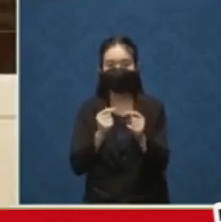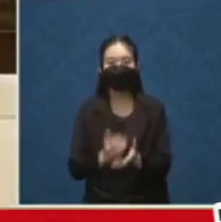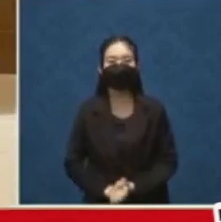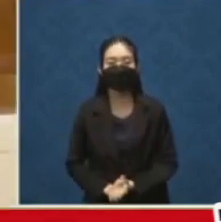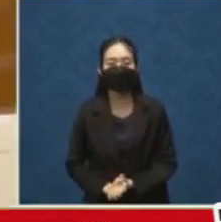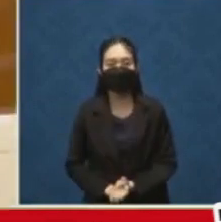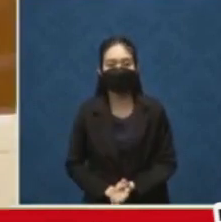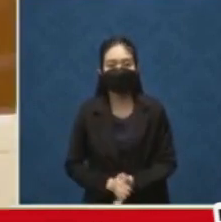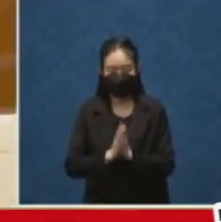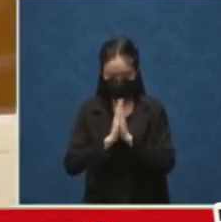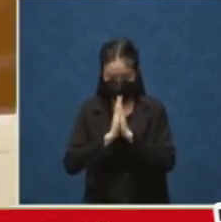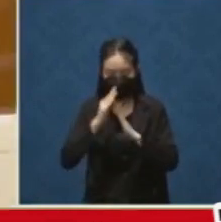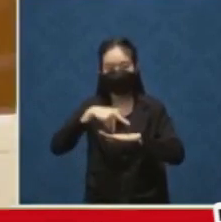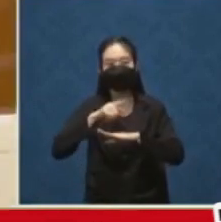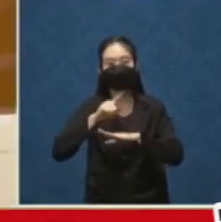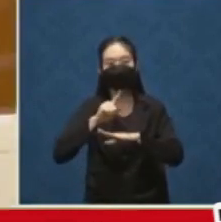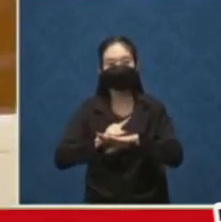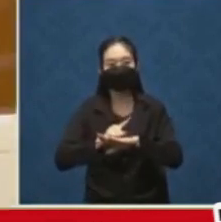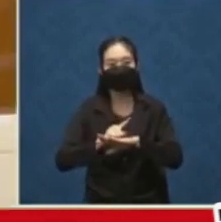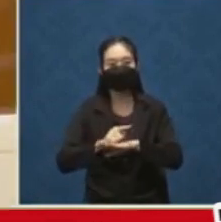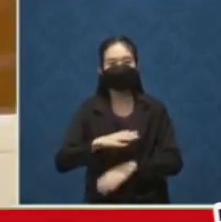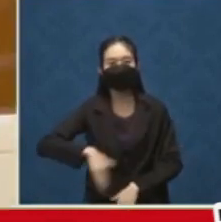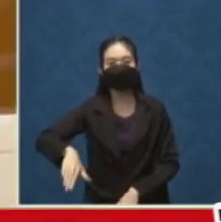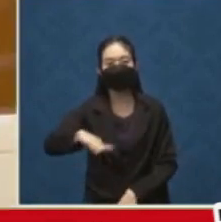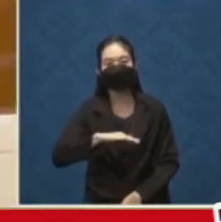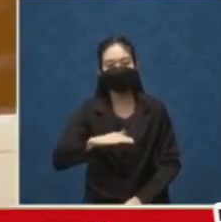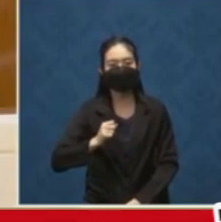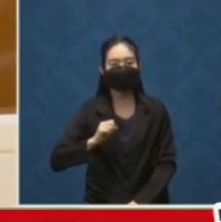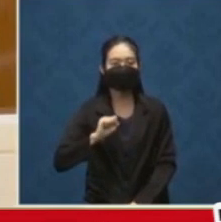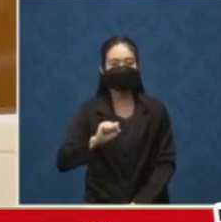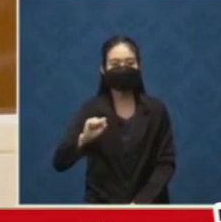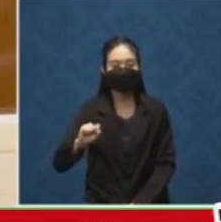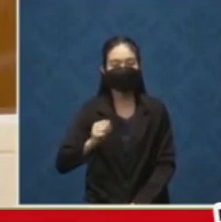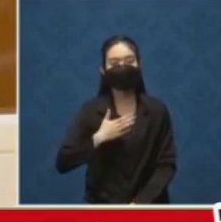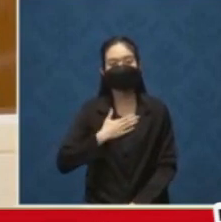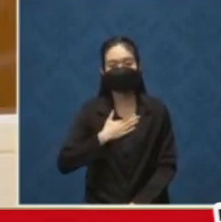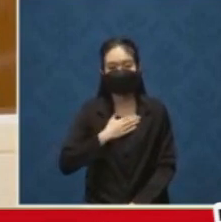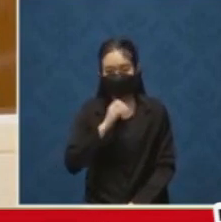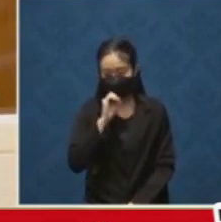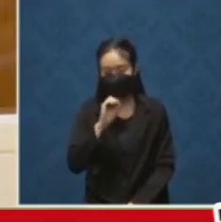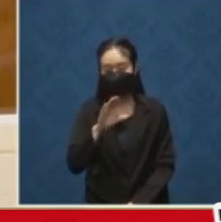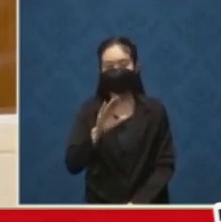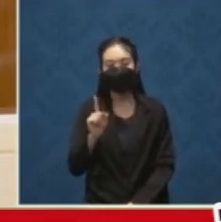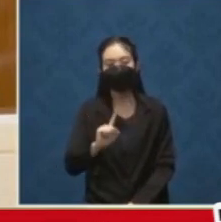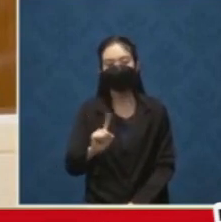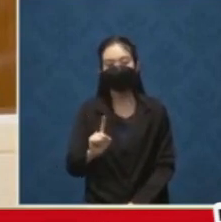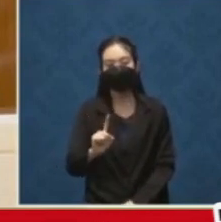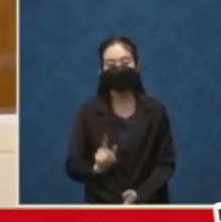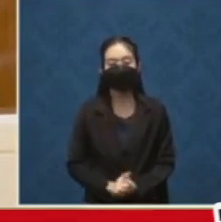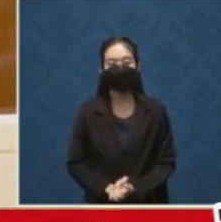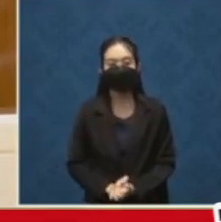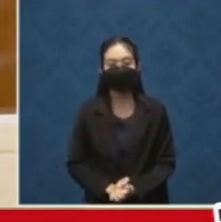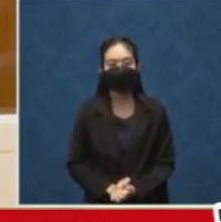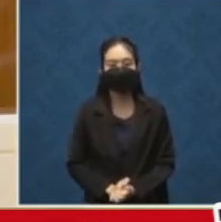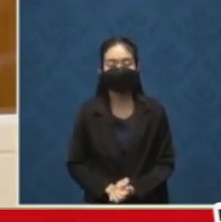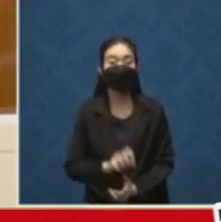เชิญ แมตี้ ตอบครัก ถ้าน ประทานศพธ รัษณาธกบคัท่านมารถช ผู้สงเก็ตครับต้องขอิญากั